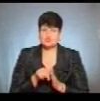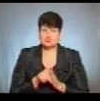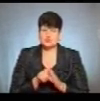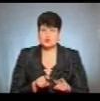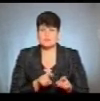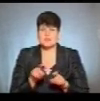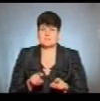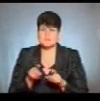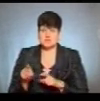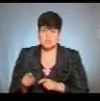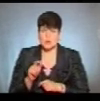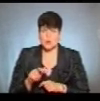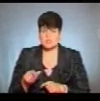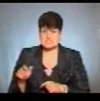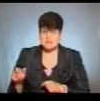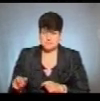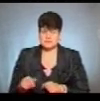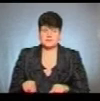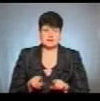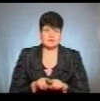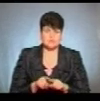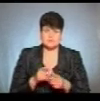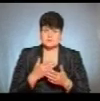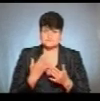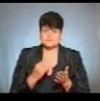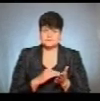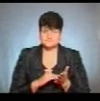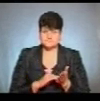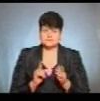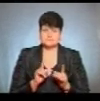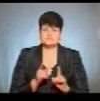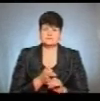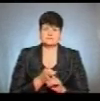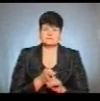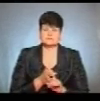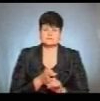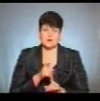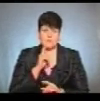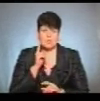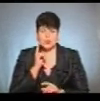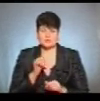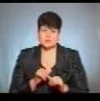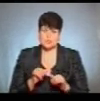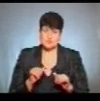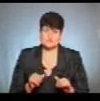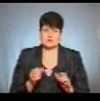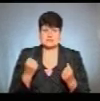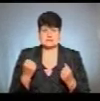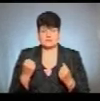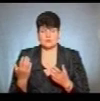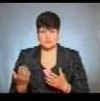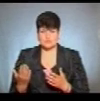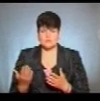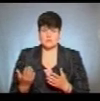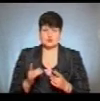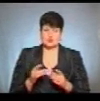внутрішньопереміщених осіб. Також не зазначено, що стосується молоді, розвитку молоді та спорту. Щодо прав